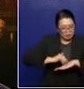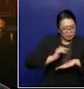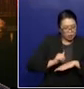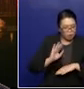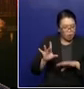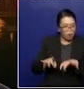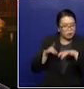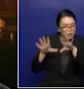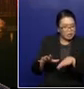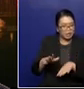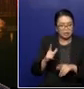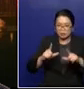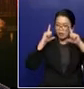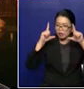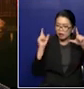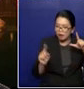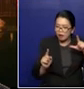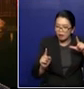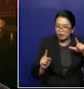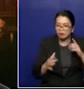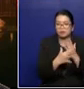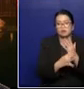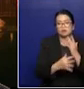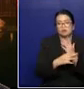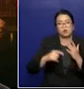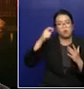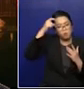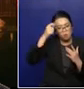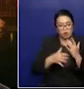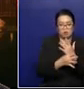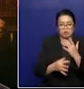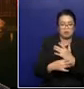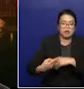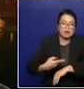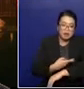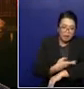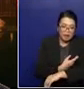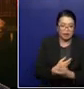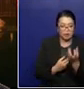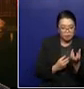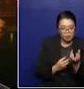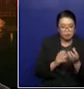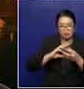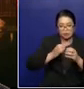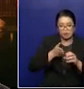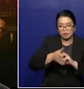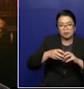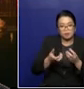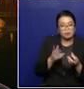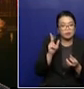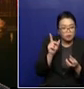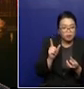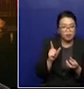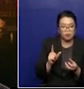านรู้ไหมเขาได้คำตอบว่าอะไรฮะเนื้อวัวฮะเนื้อแกะลูกคิวีฮะปลูกผลไม้ฮะ